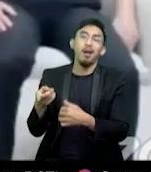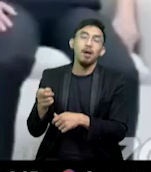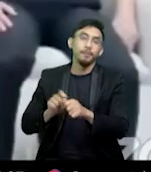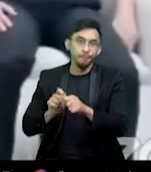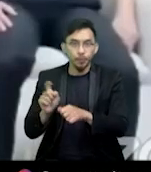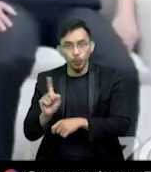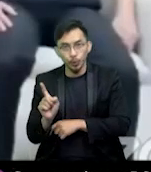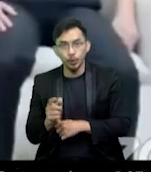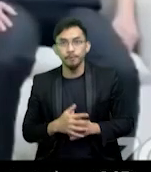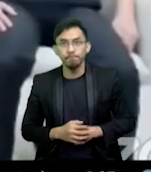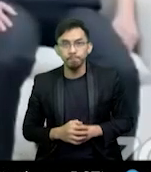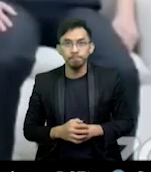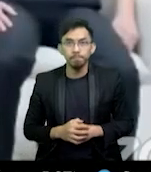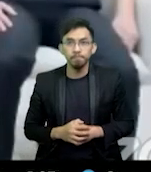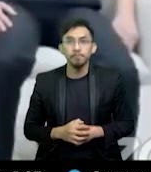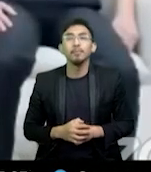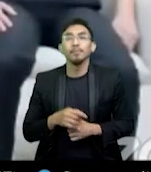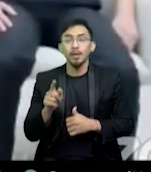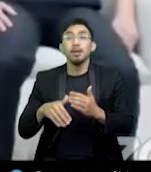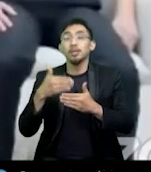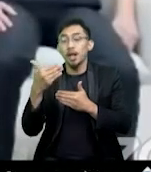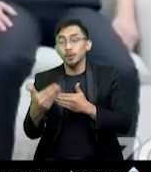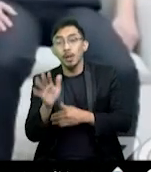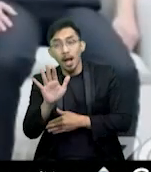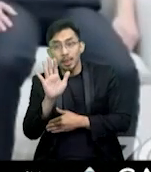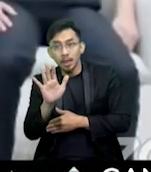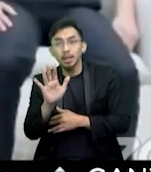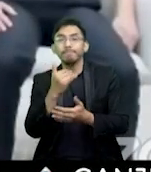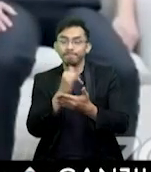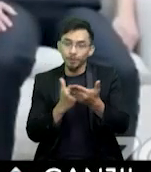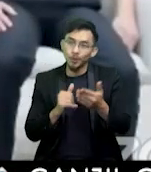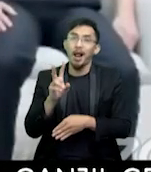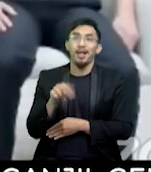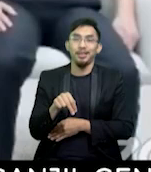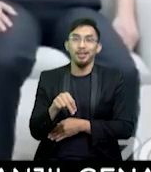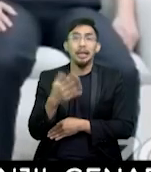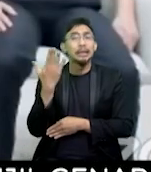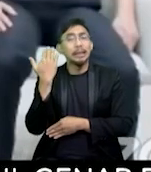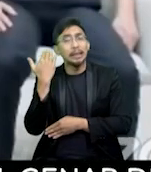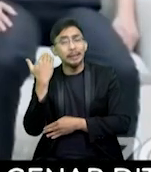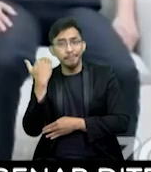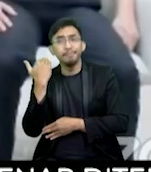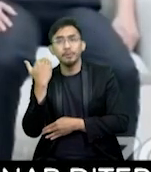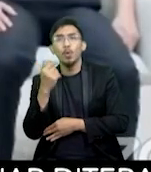singkat untuk selanjutnya detailnya mungkin akan tutup ini berawal ya indikasi awal ini